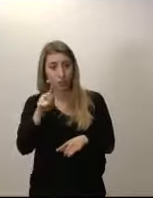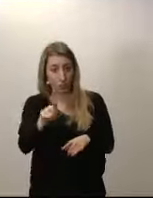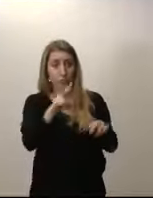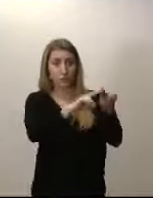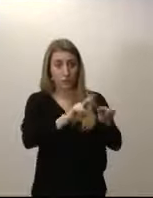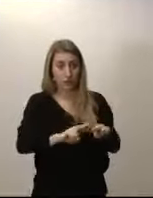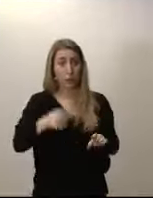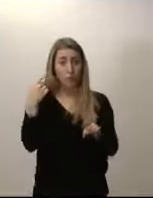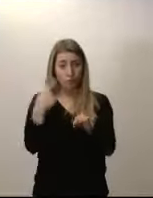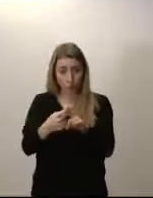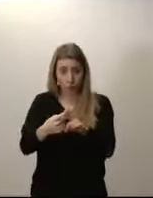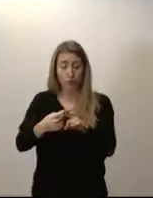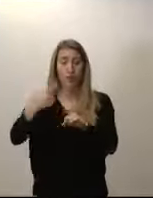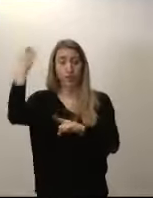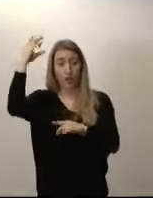l'éclairage public. Bon.